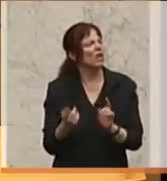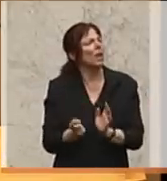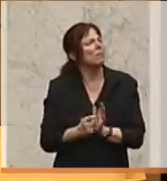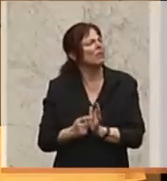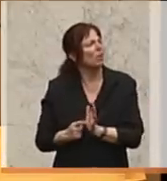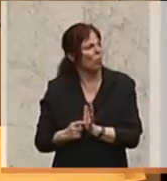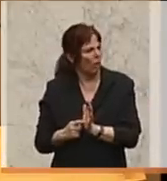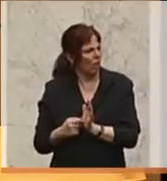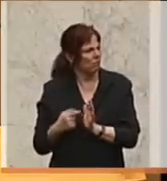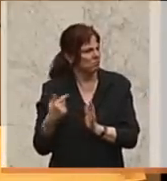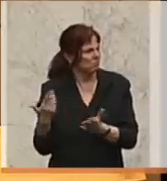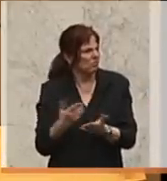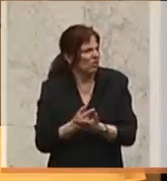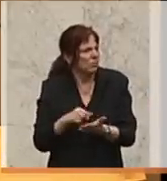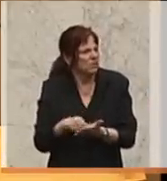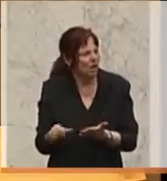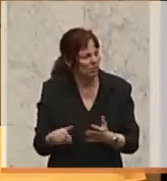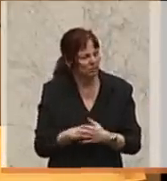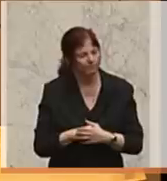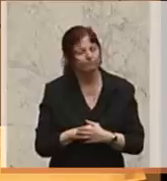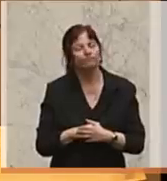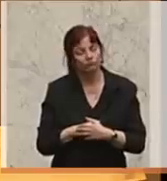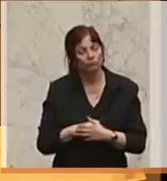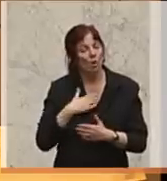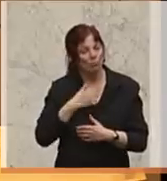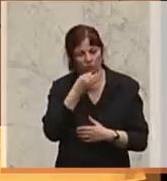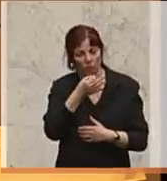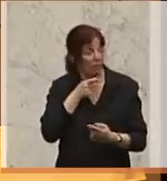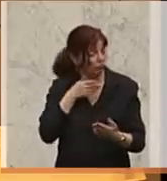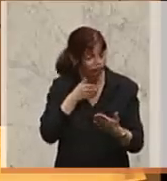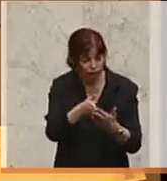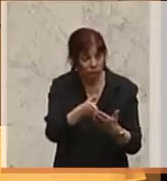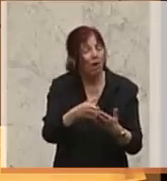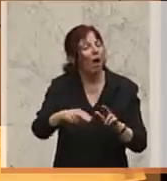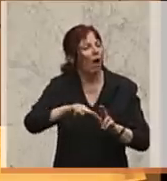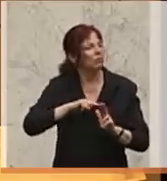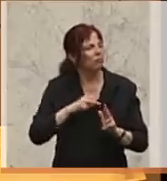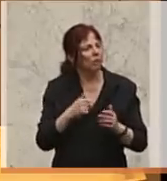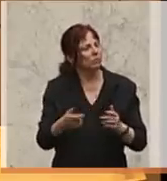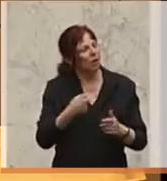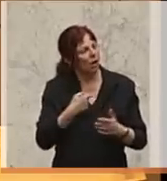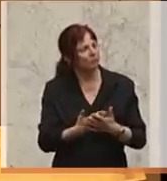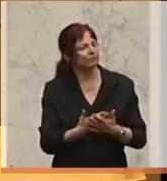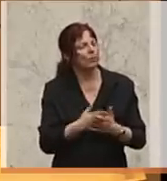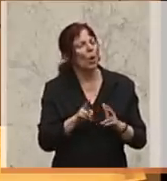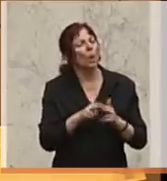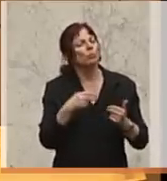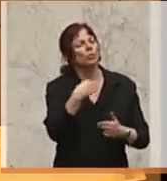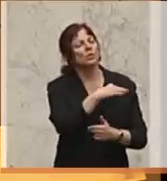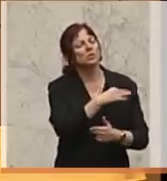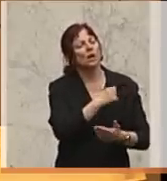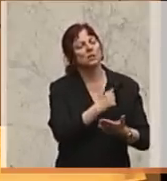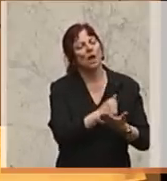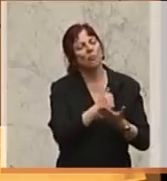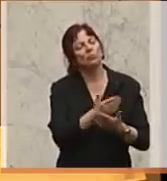Antwort. Dann eben, wenn ich das Bundeskanzleramt hernehme, wurde seitens des BKA versucht, bei größeren Auftragsvolumen